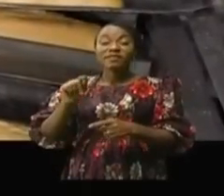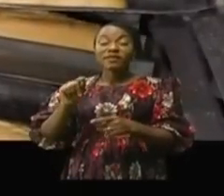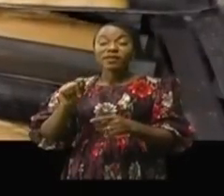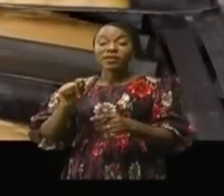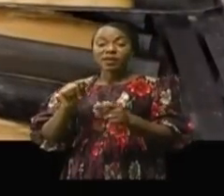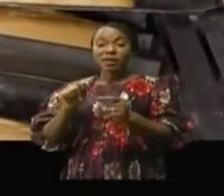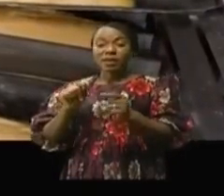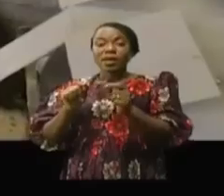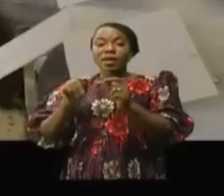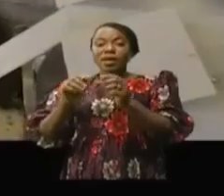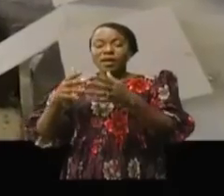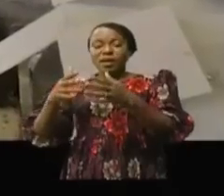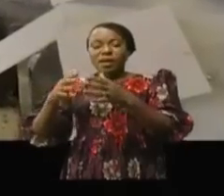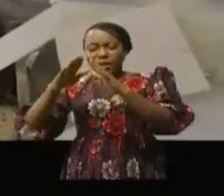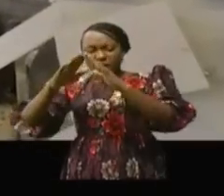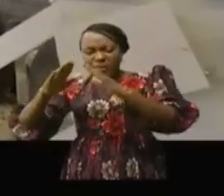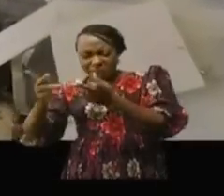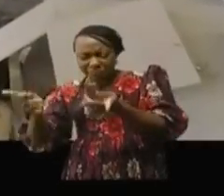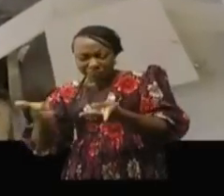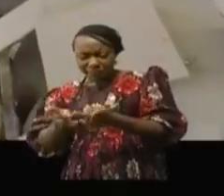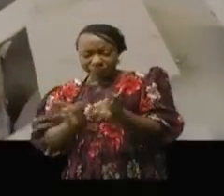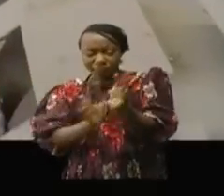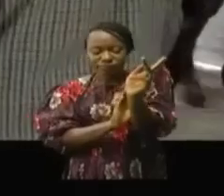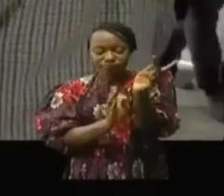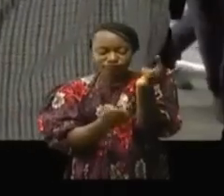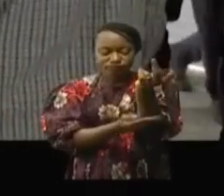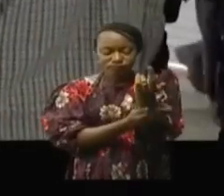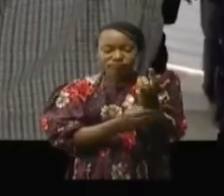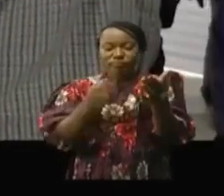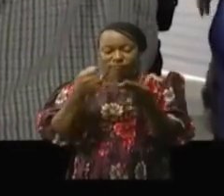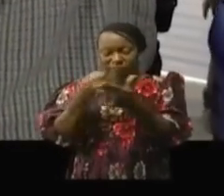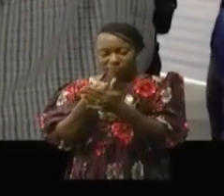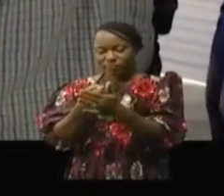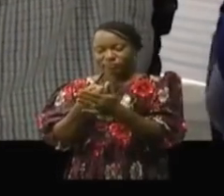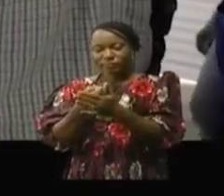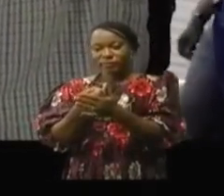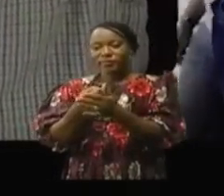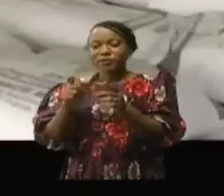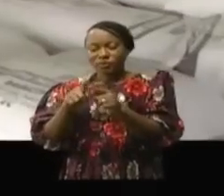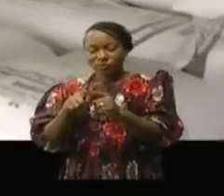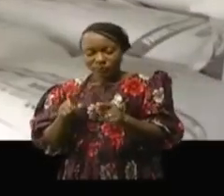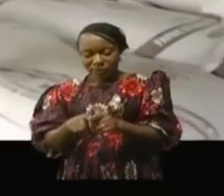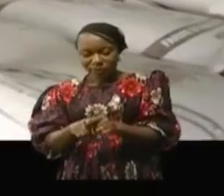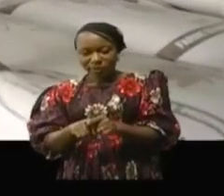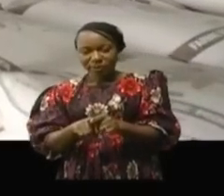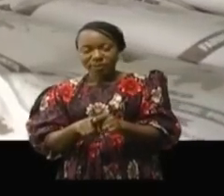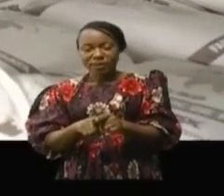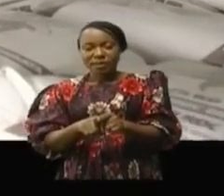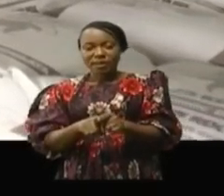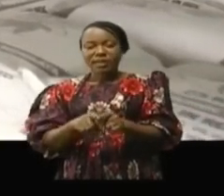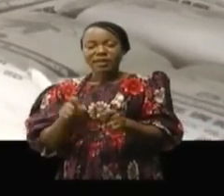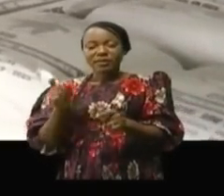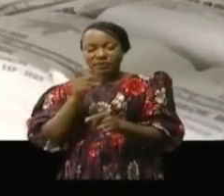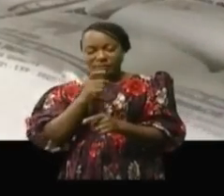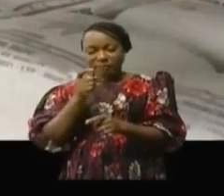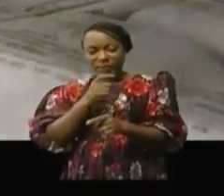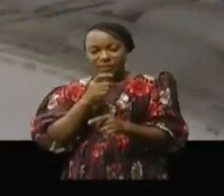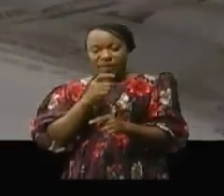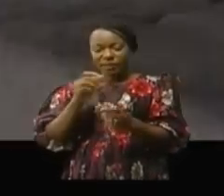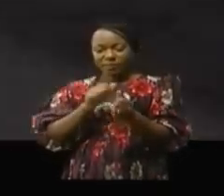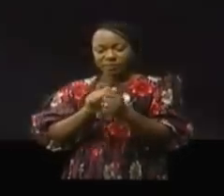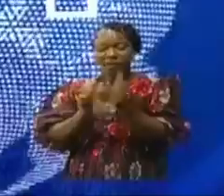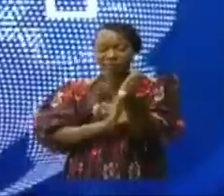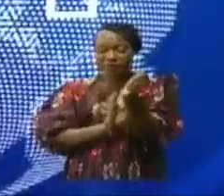3 pâtisseries de la ville de Kinshasa expérimentent et commercialisent les pains et pâtisseries à base de la farine composite blé